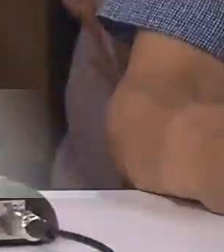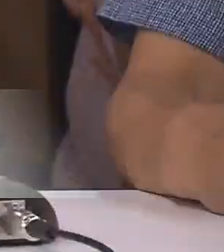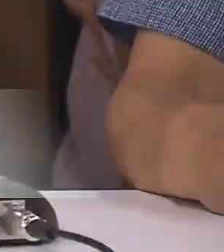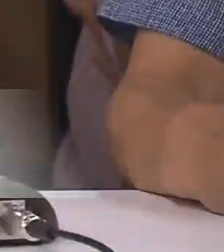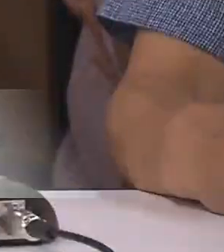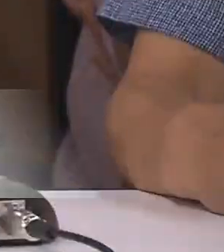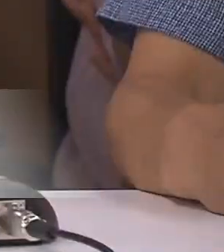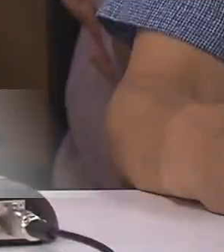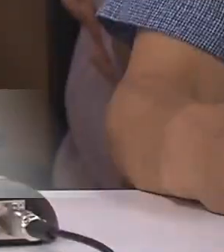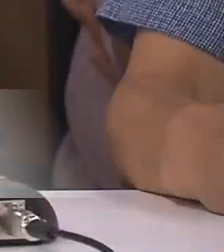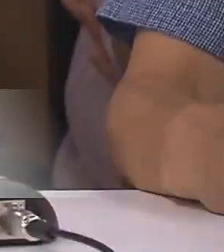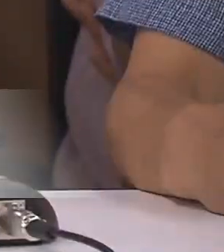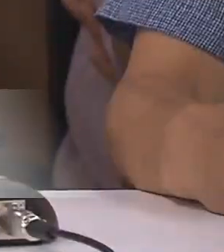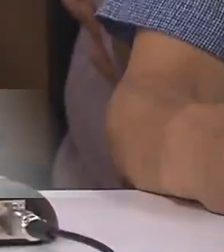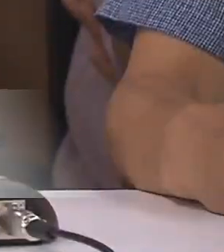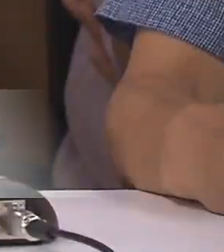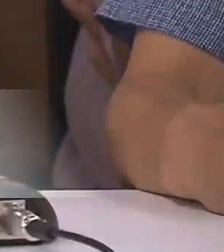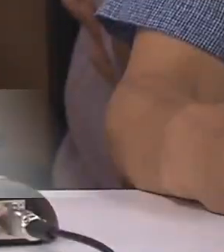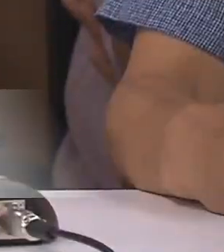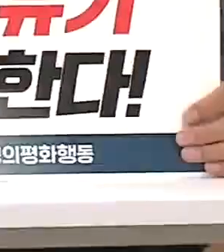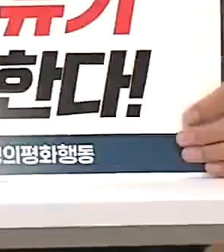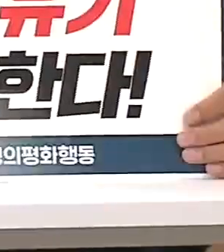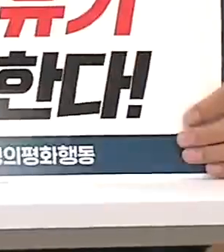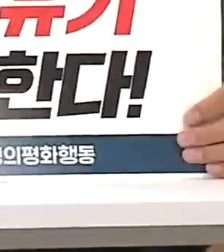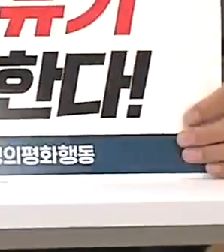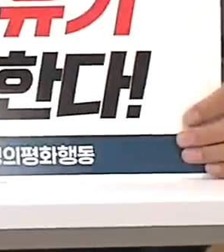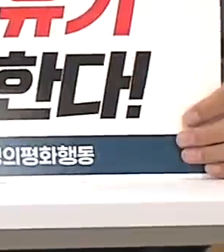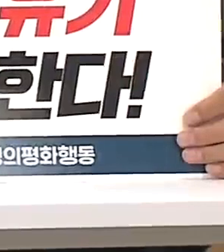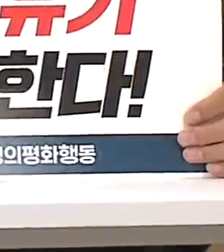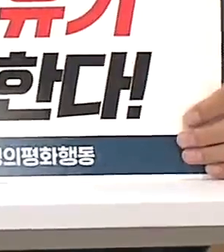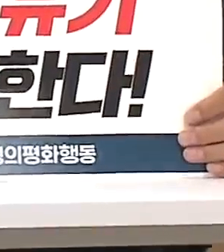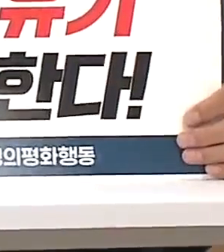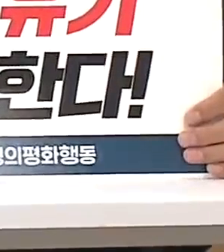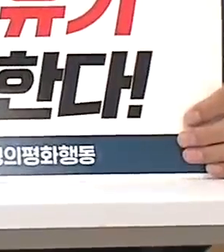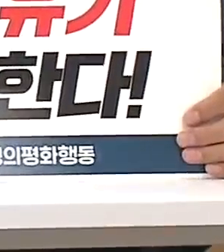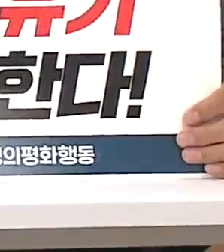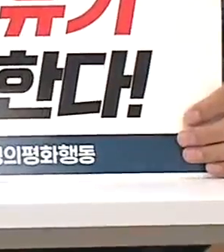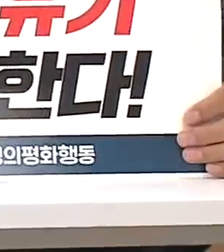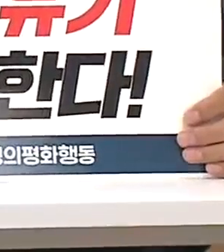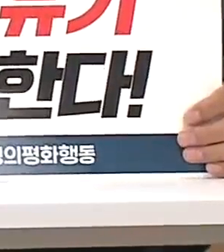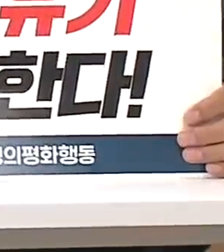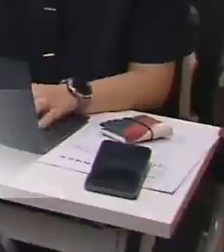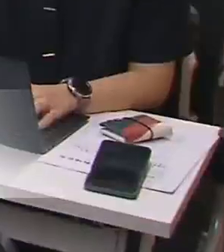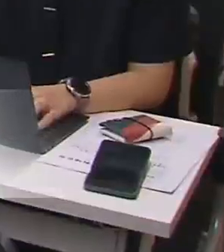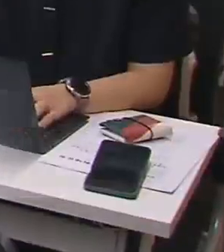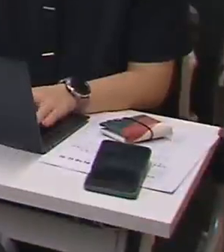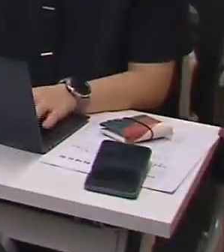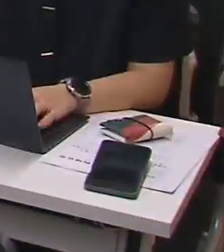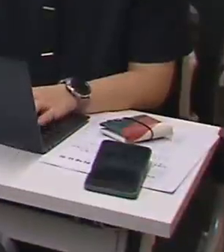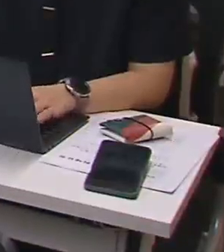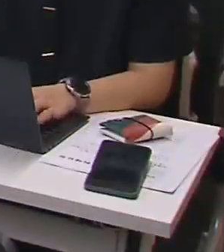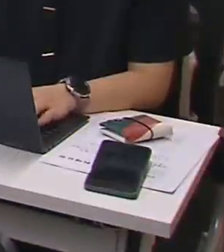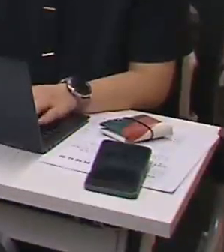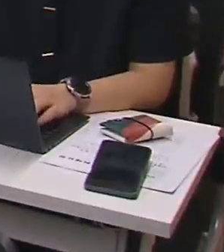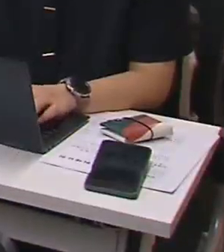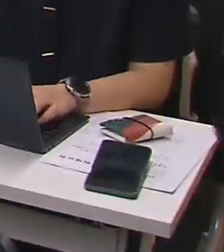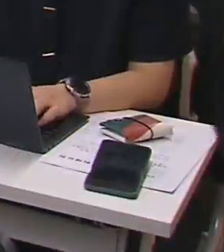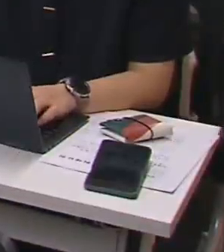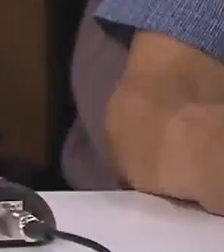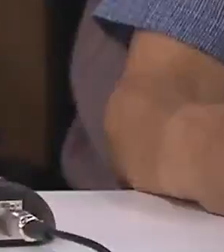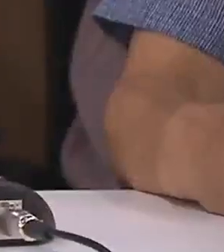2013년 후지코시를 상대로 손배소송에 나섰지만 항소심 이후 대법원이 4년 넘게 최종 판결을 내리지 않고 있기